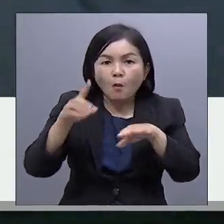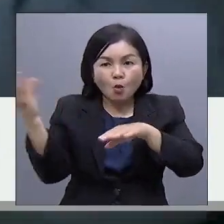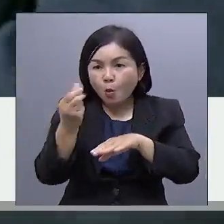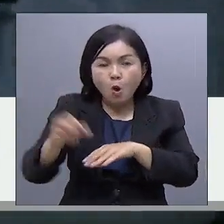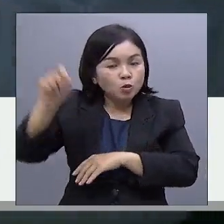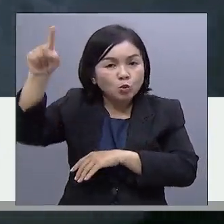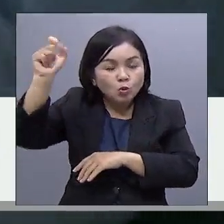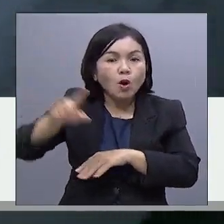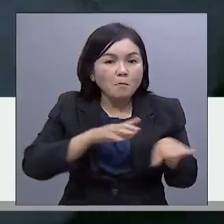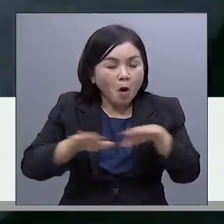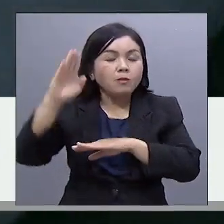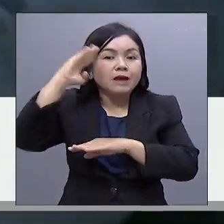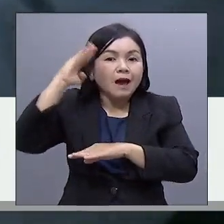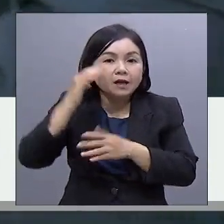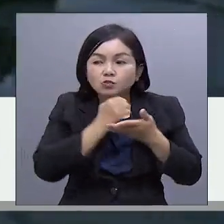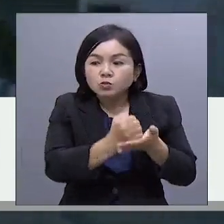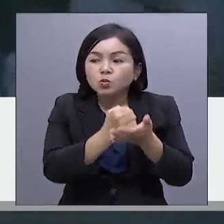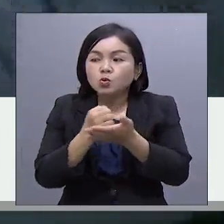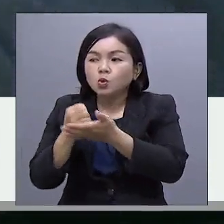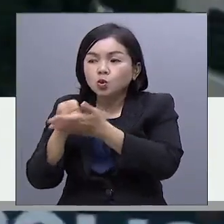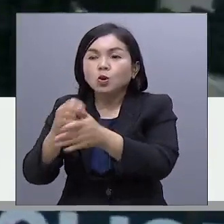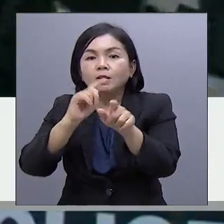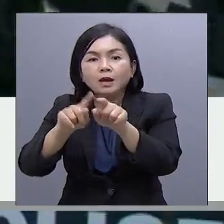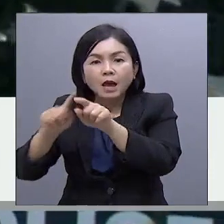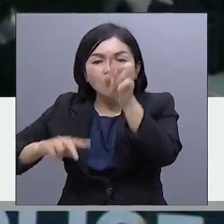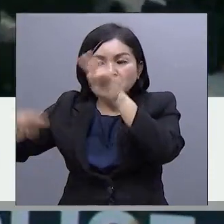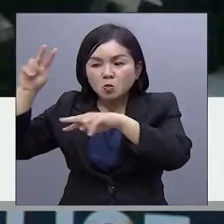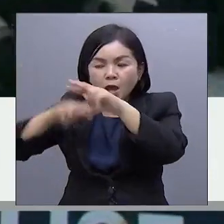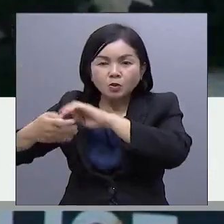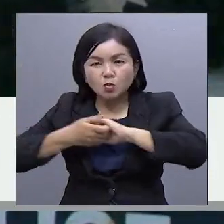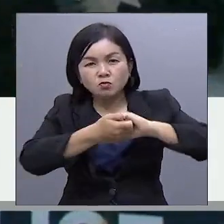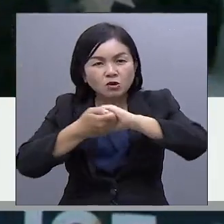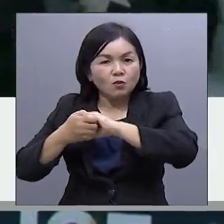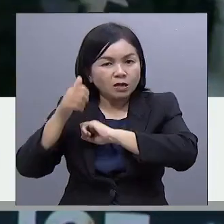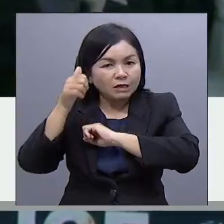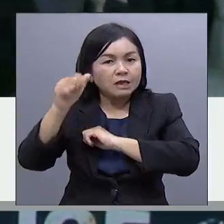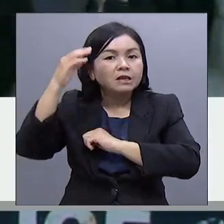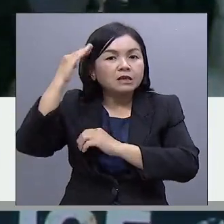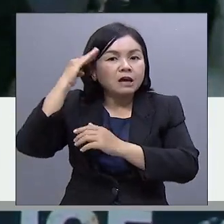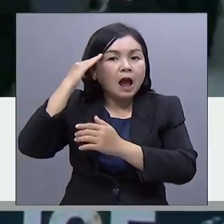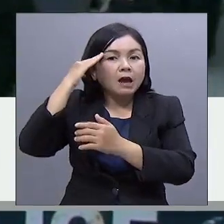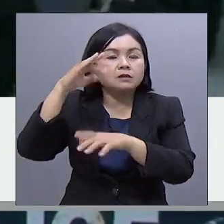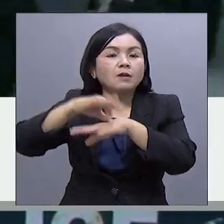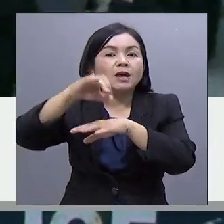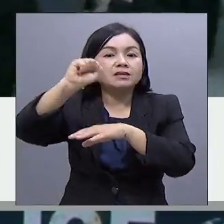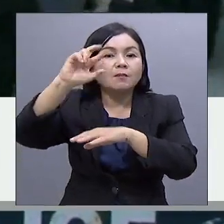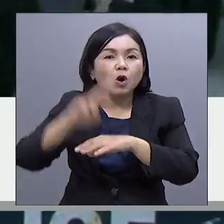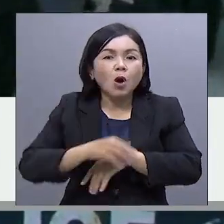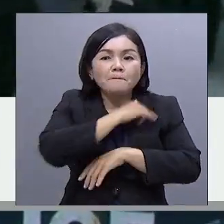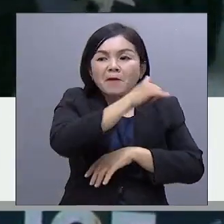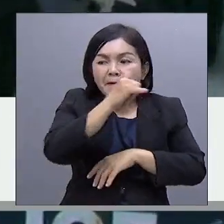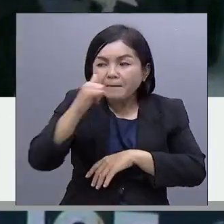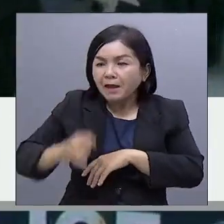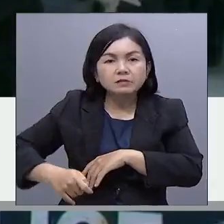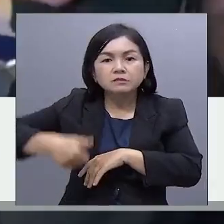ยังถือเป็นกำลังหลักกำลังสำคัญในภารกิจด้านความมั่นคงซึ่งกำลังคนสำรองสามารถประจำการในหน่วยงานอื่นๆ